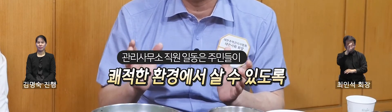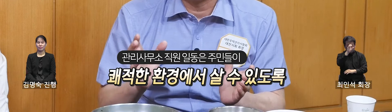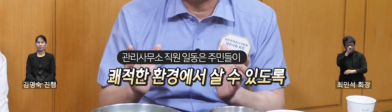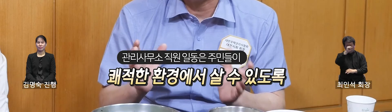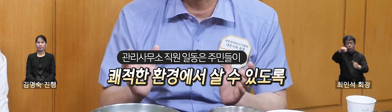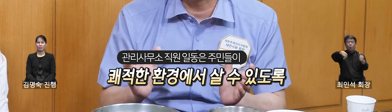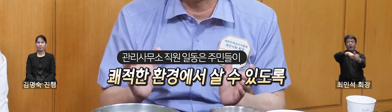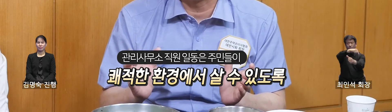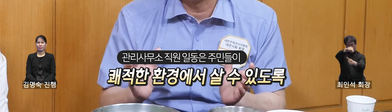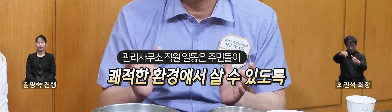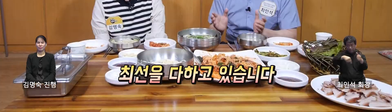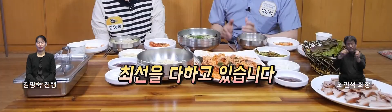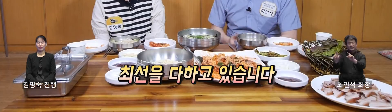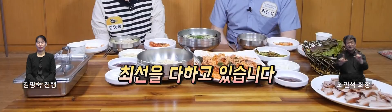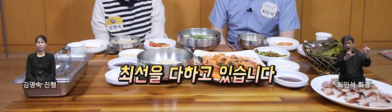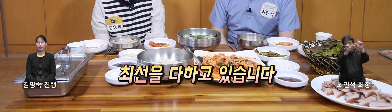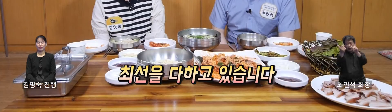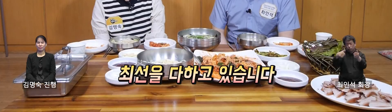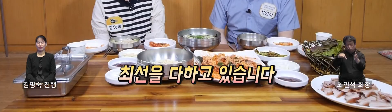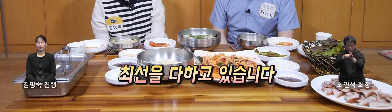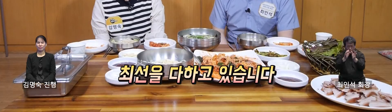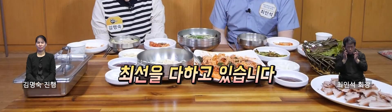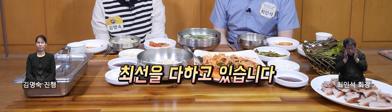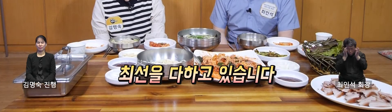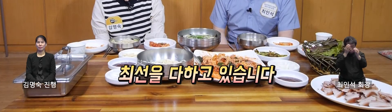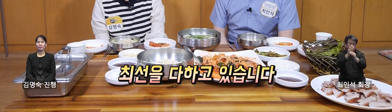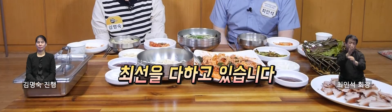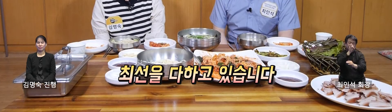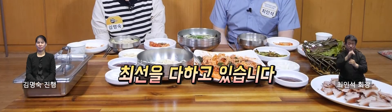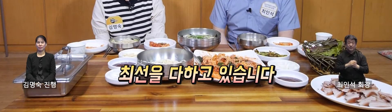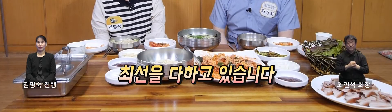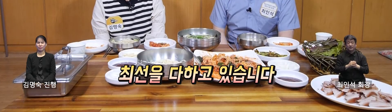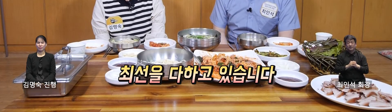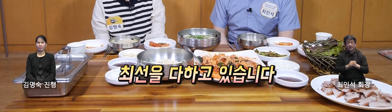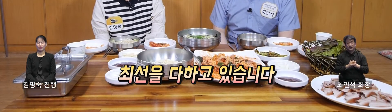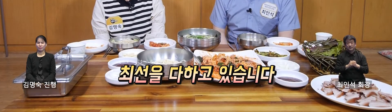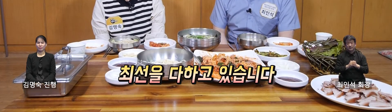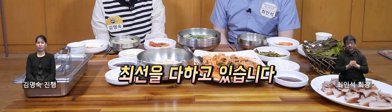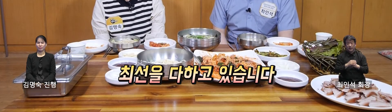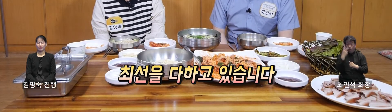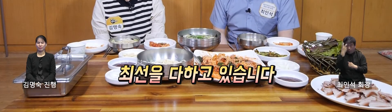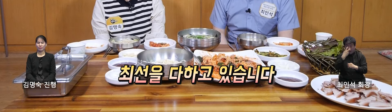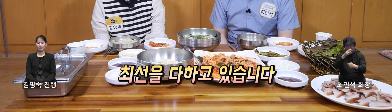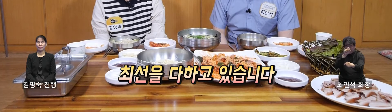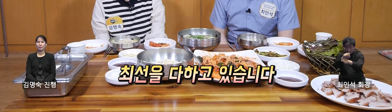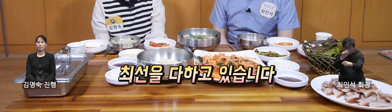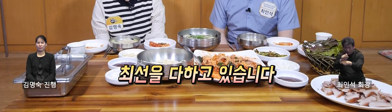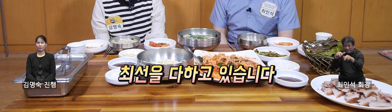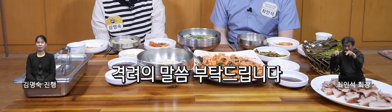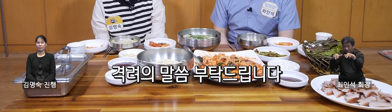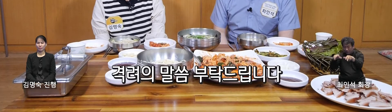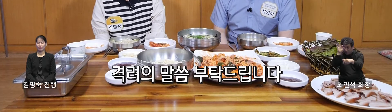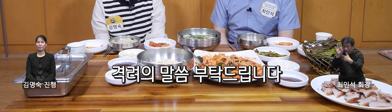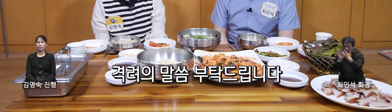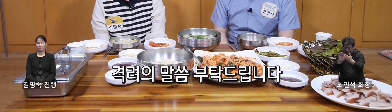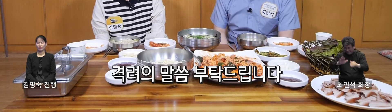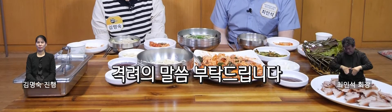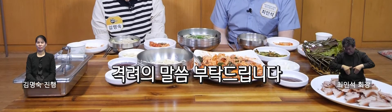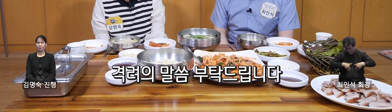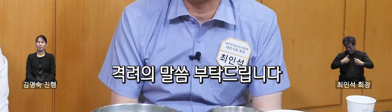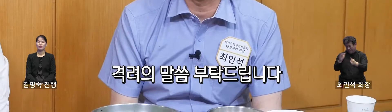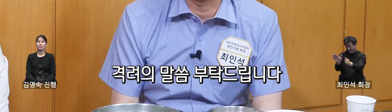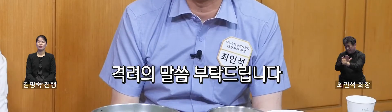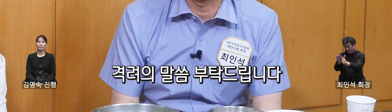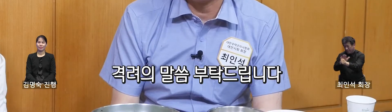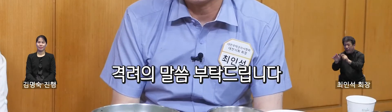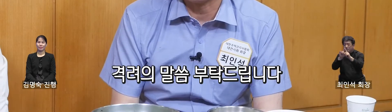주거환경에서 살 수 있도록 최선을 다해서 노력을 하고 있습니다. 우리 관리사무소 직원들 보시면 따뜻한 격려의